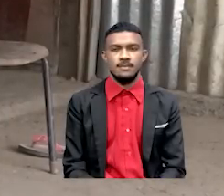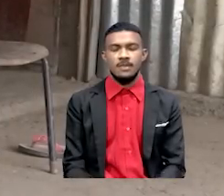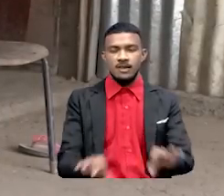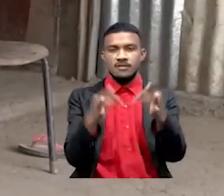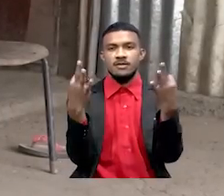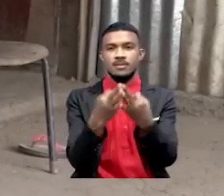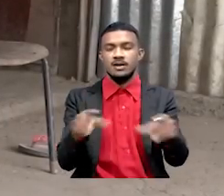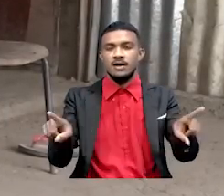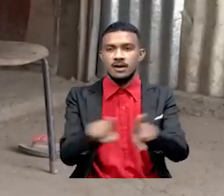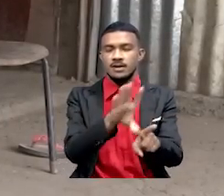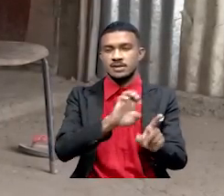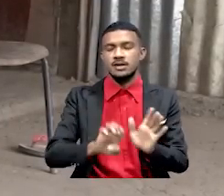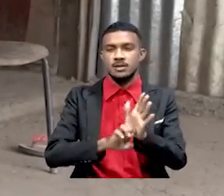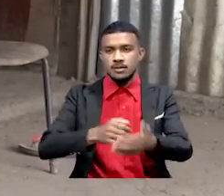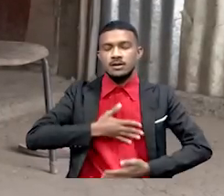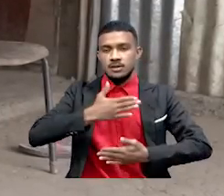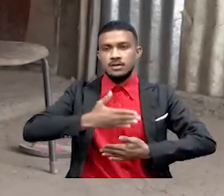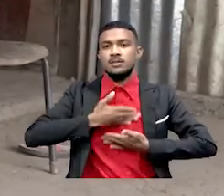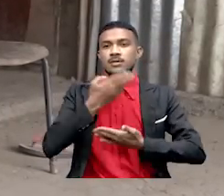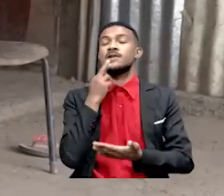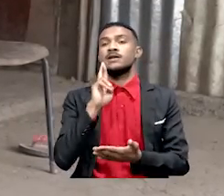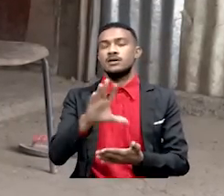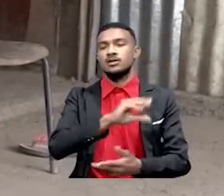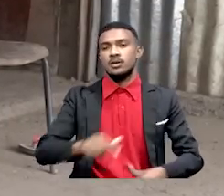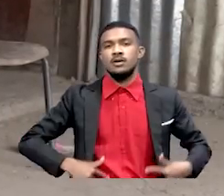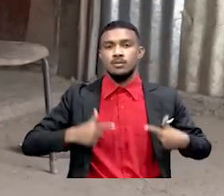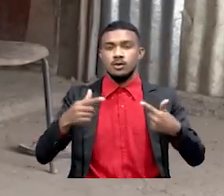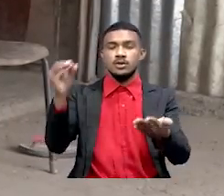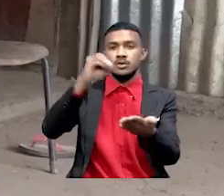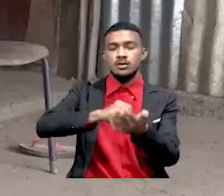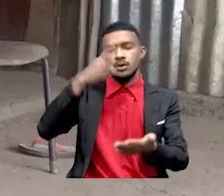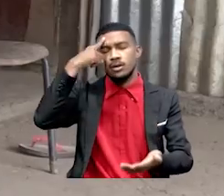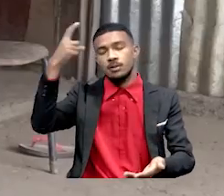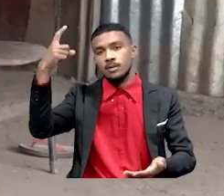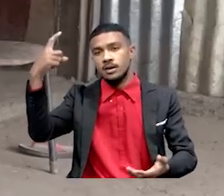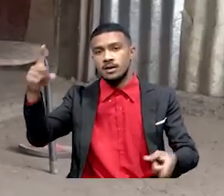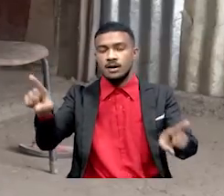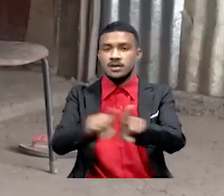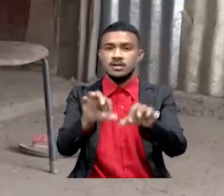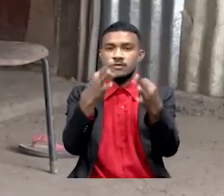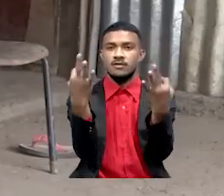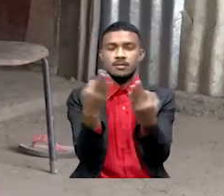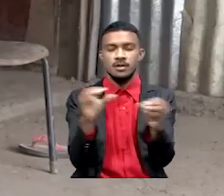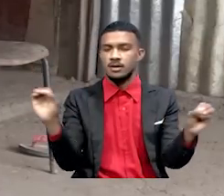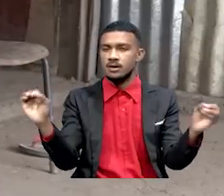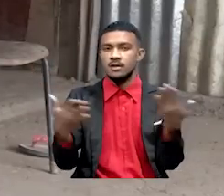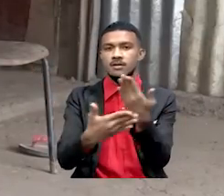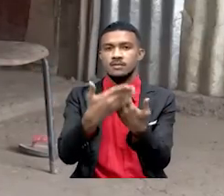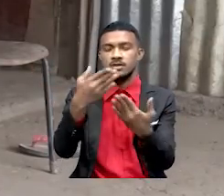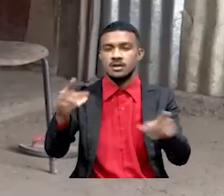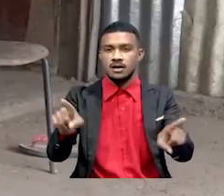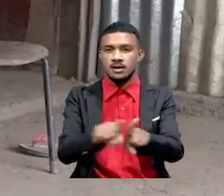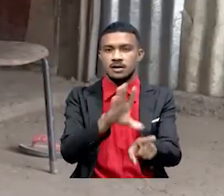Família nessan fonte saxolok no razão a tu sobrevive rode atingi mehi. No sai parenti las buat nebe fasil, satan